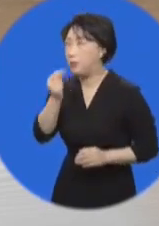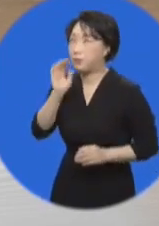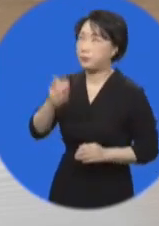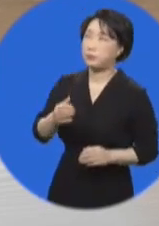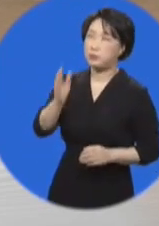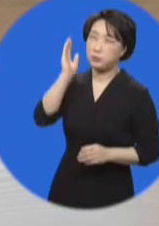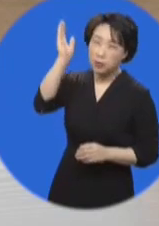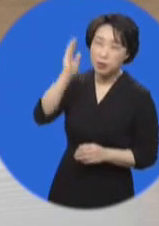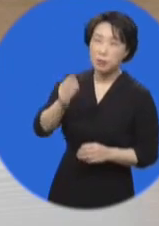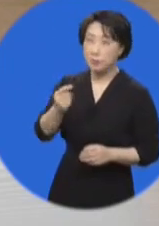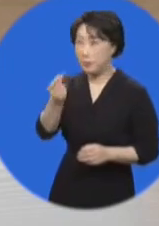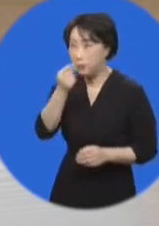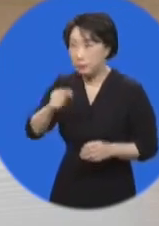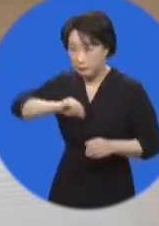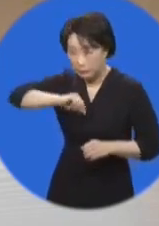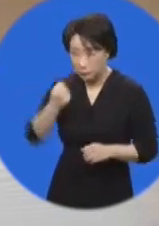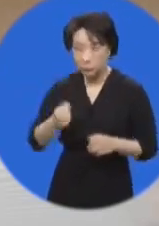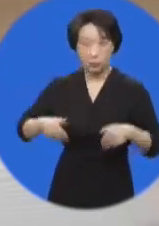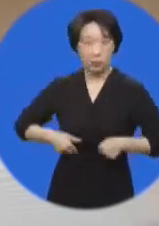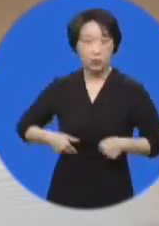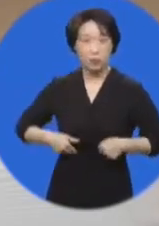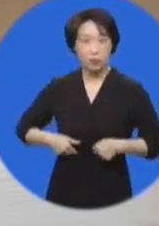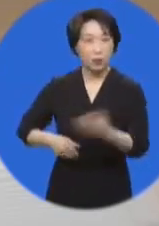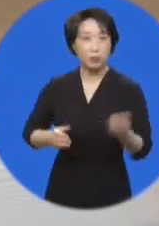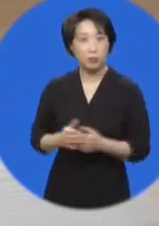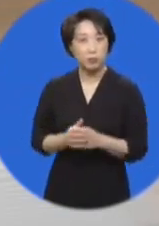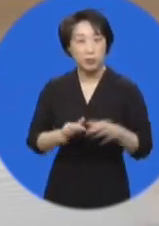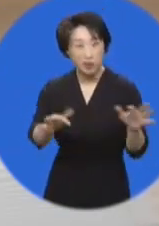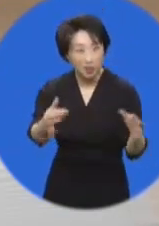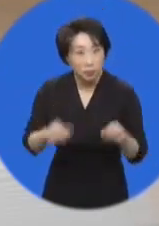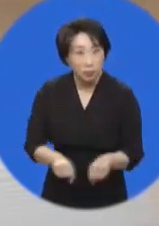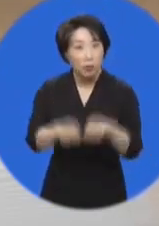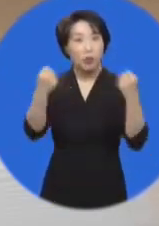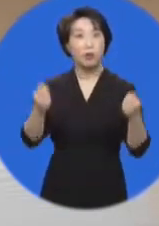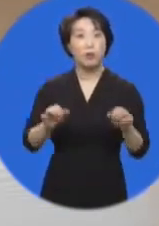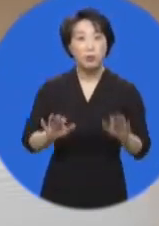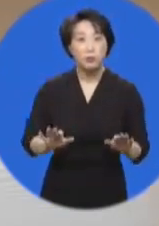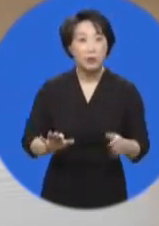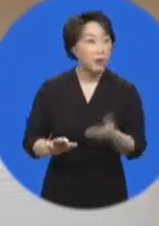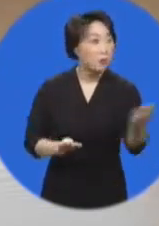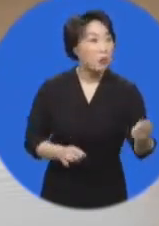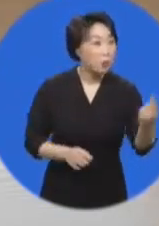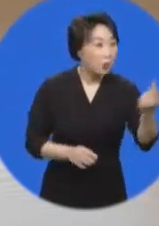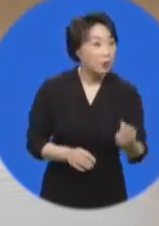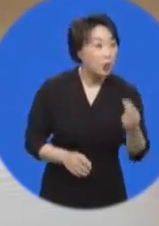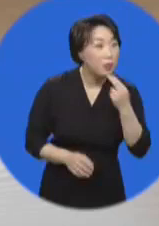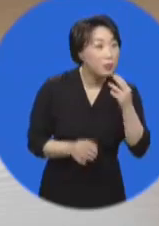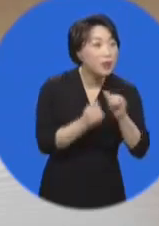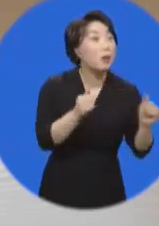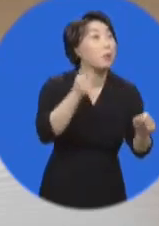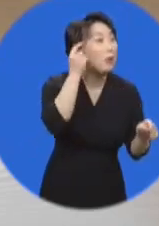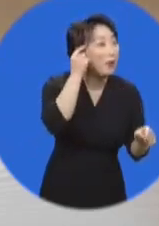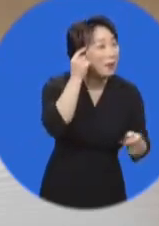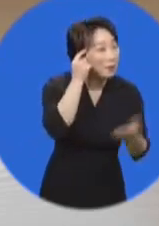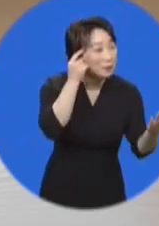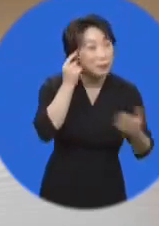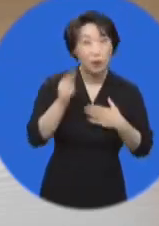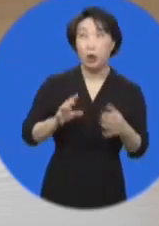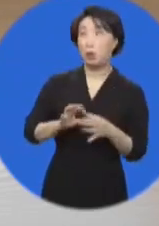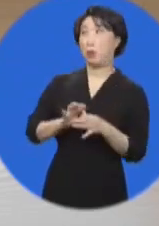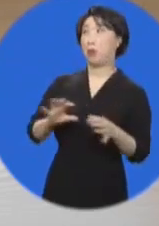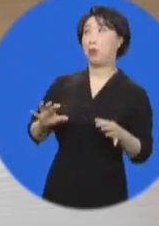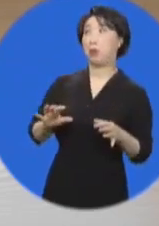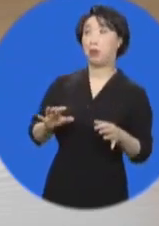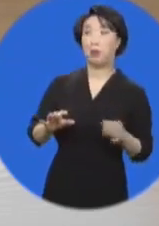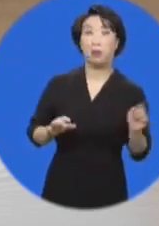응? 필수 과목 근데 여러분들이 왜 안 오느냐 그만큼 나와